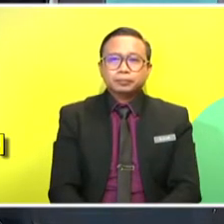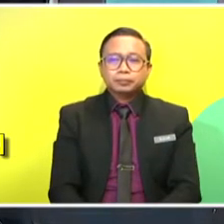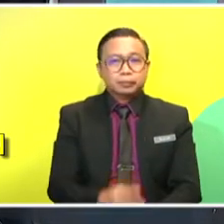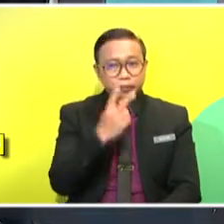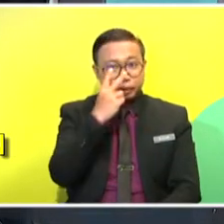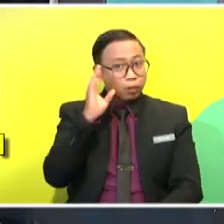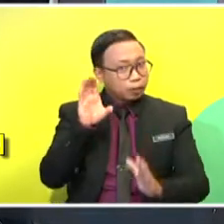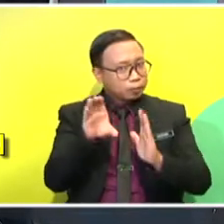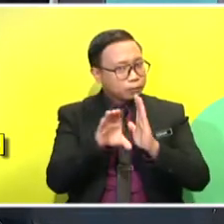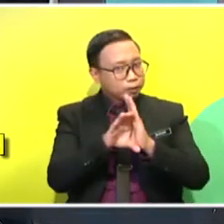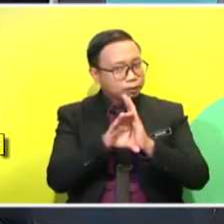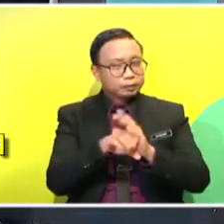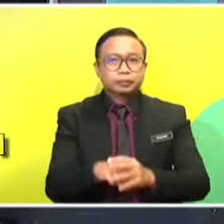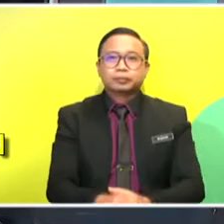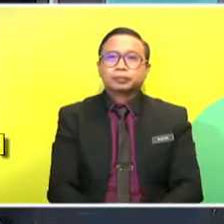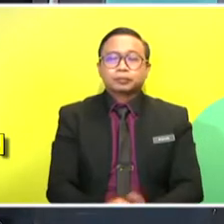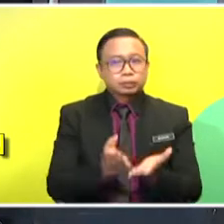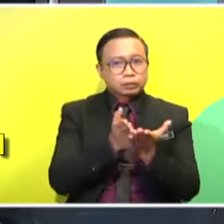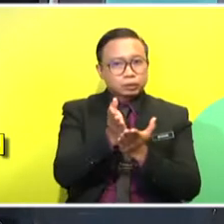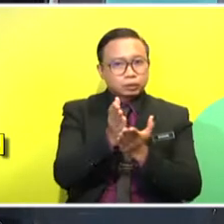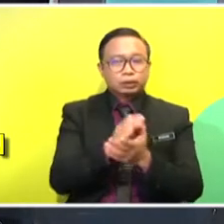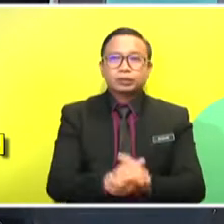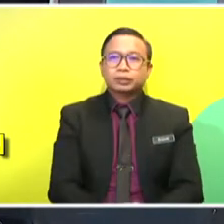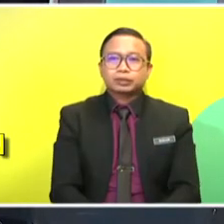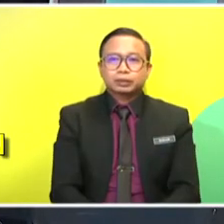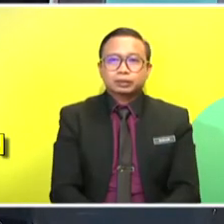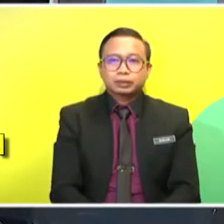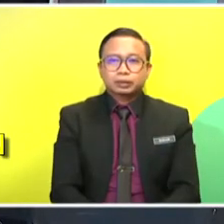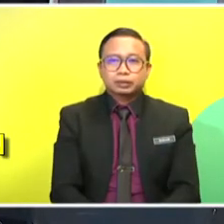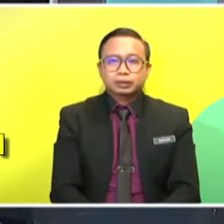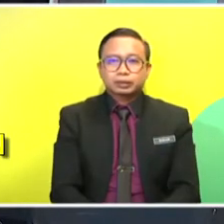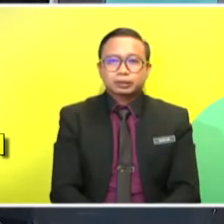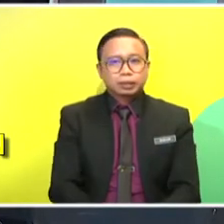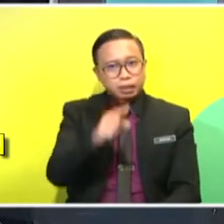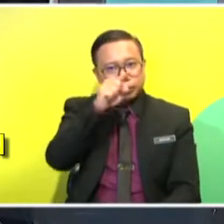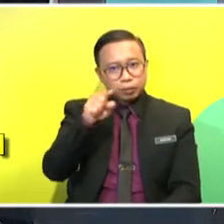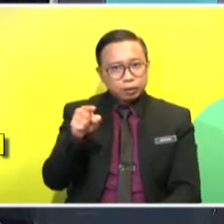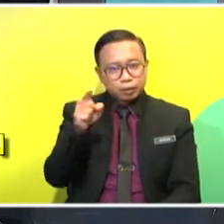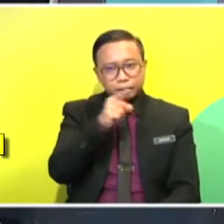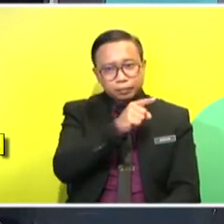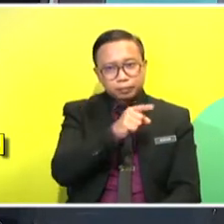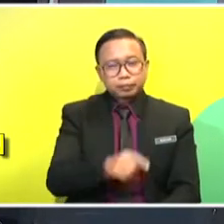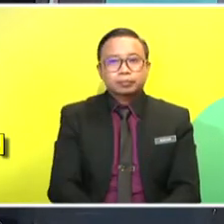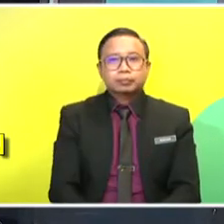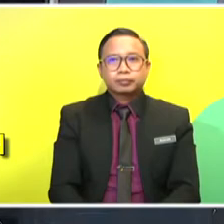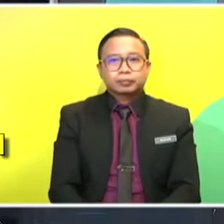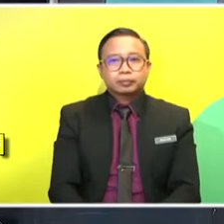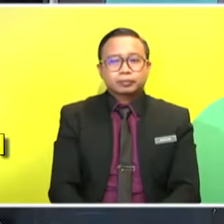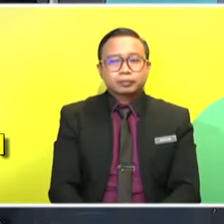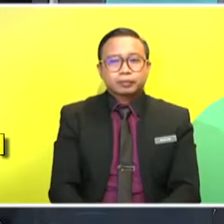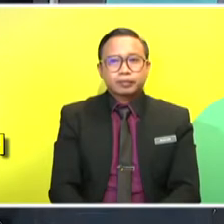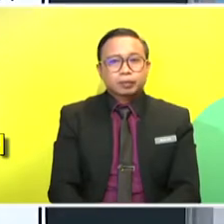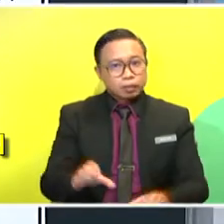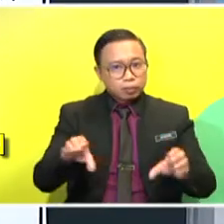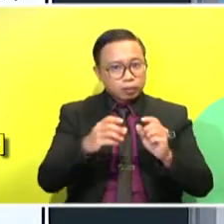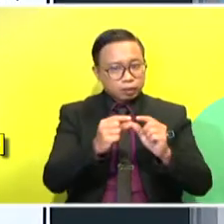yang seterusnya. Yang seterusnya. Sebelum tu cikgu, saya akan padankan dilarang membuat bising. Yang ini, tarik. Ni